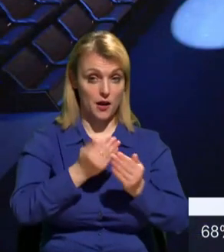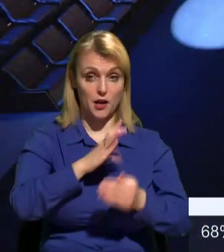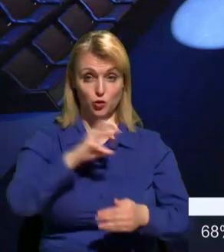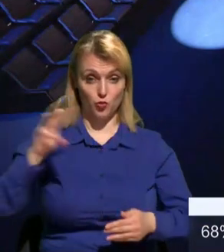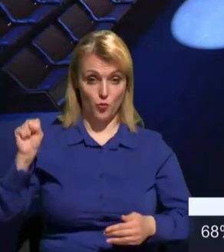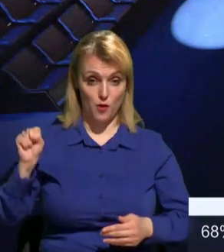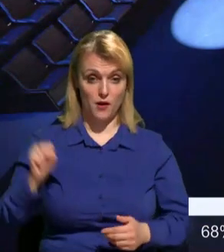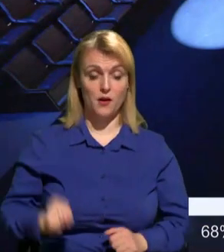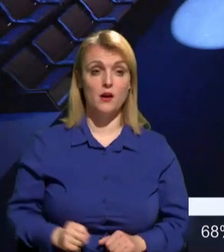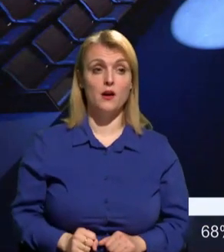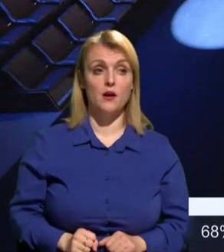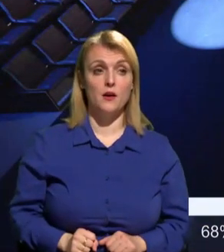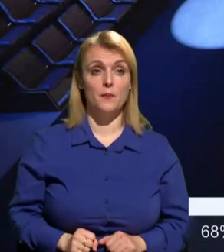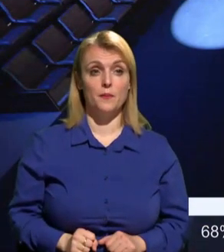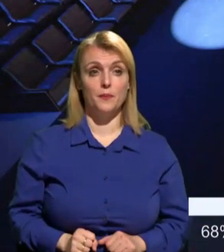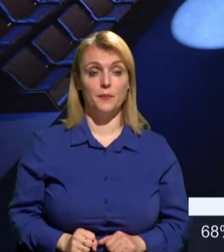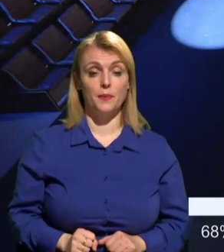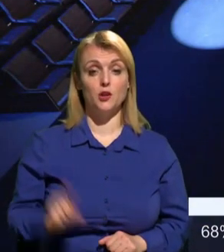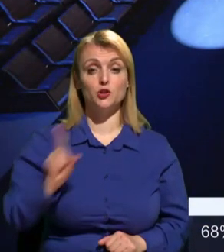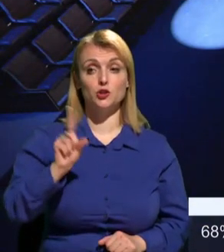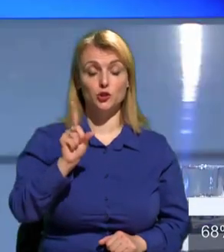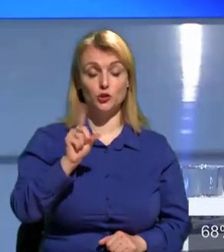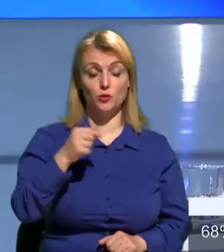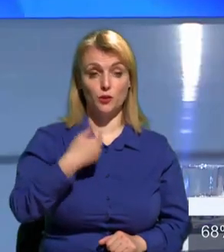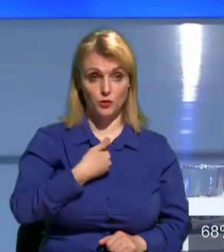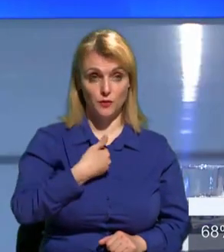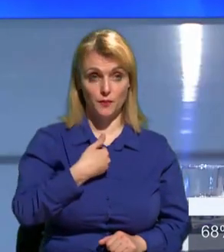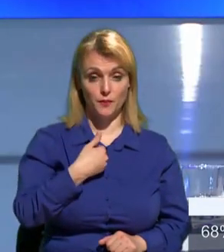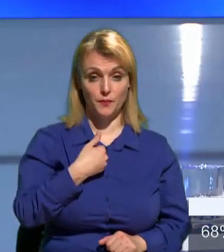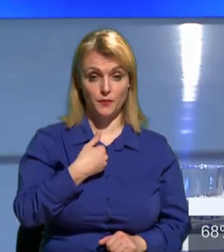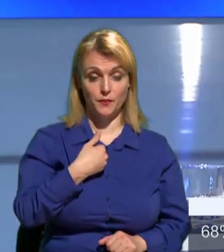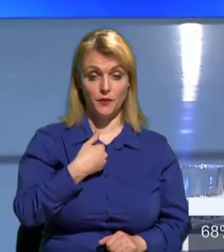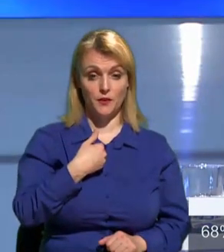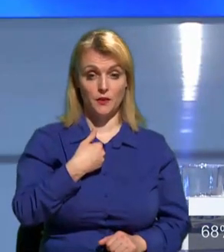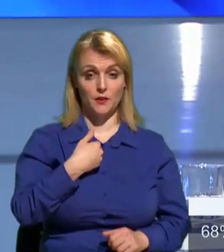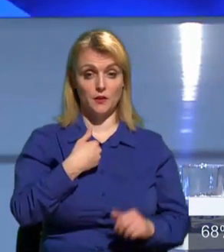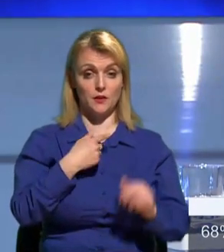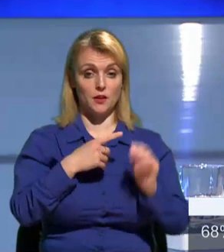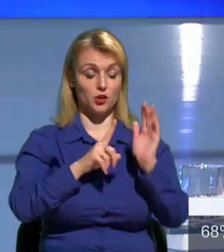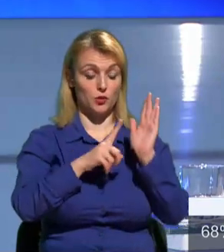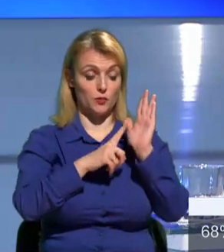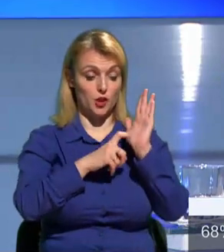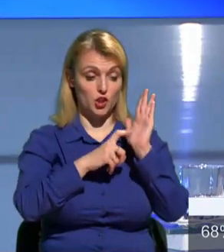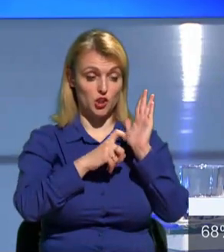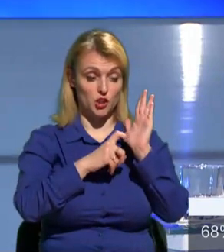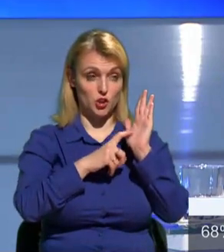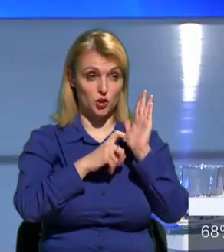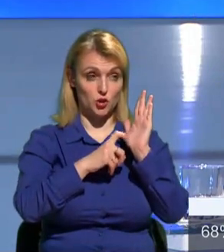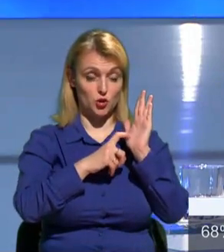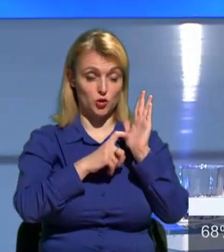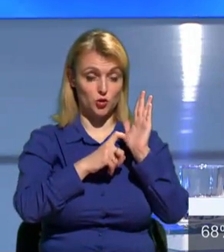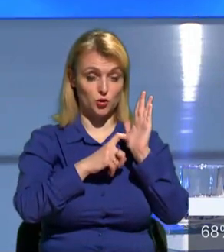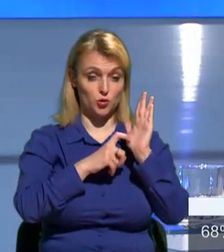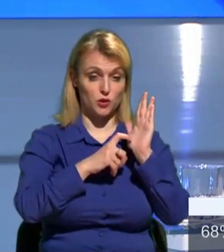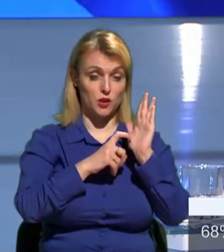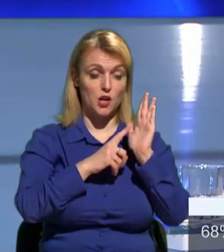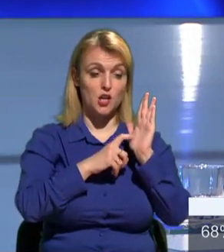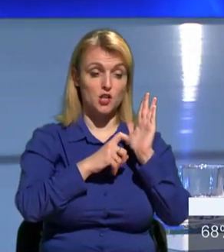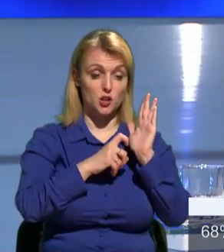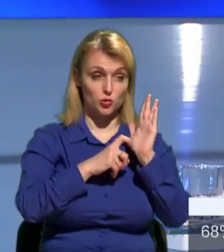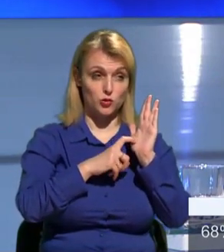cel puțin, ca noi să 600 de mii lunar și anual vreo 7-8 miliarde de lei